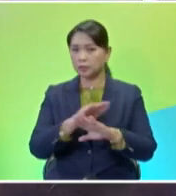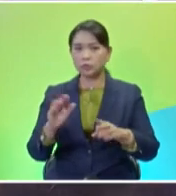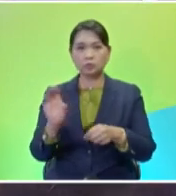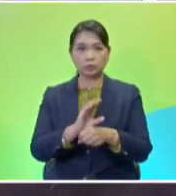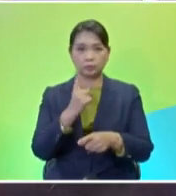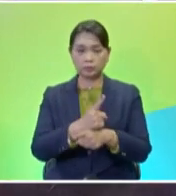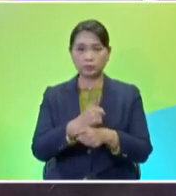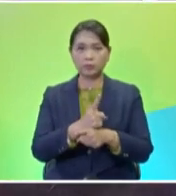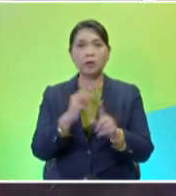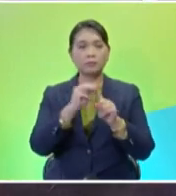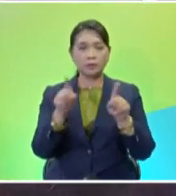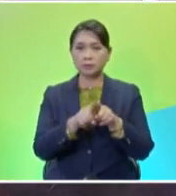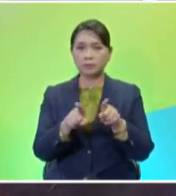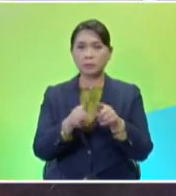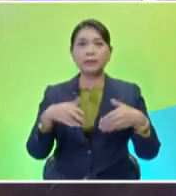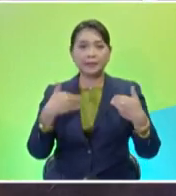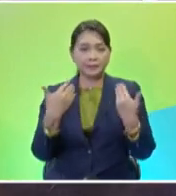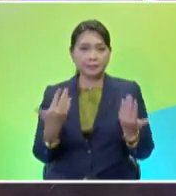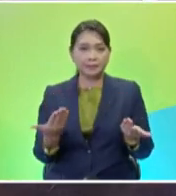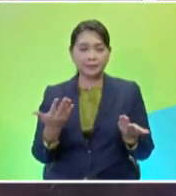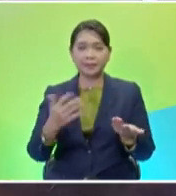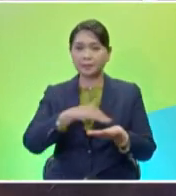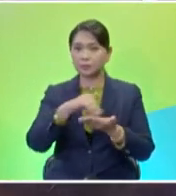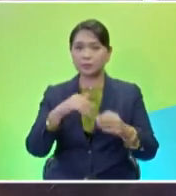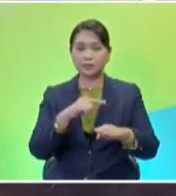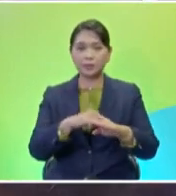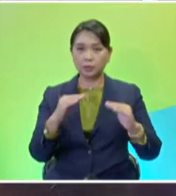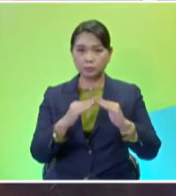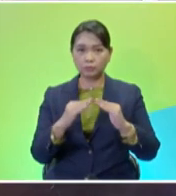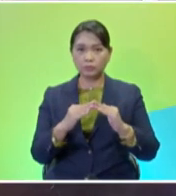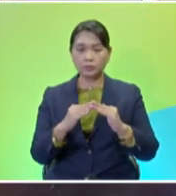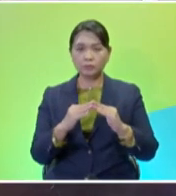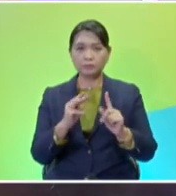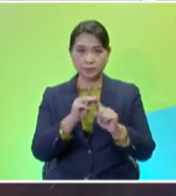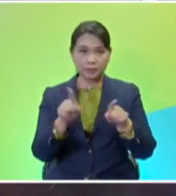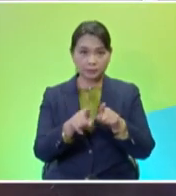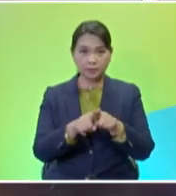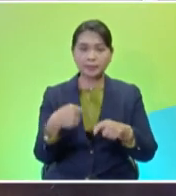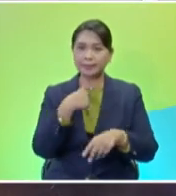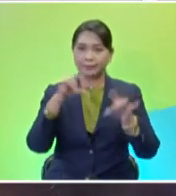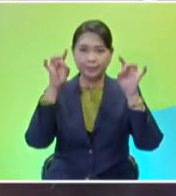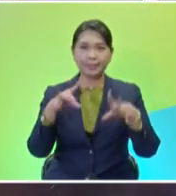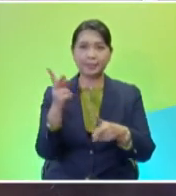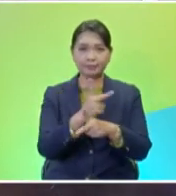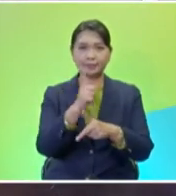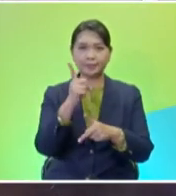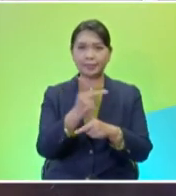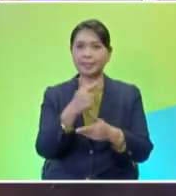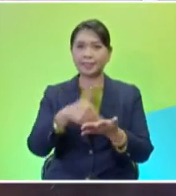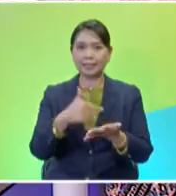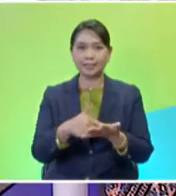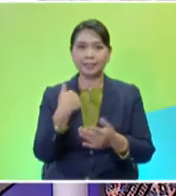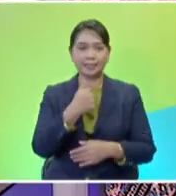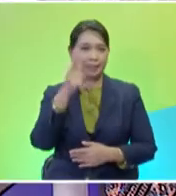Bagaimana penonton di rumah ataupun di mana jual anda berada mungkin anda juga sering Kita uji diri lagi Zoom kita lihat percikan yang